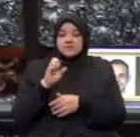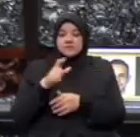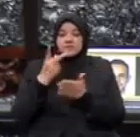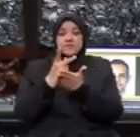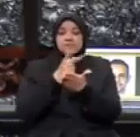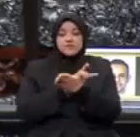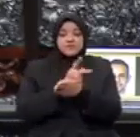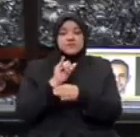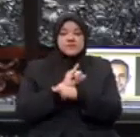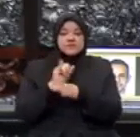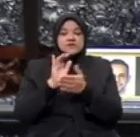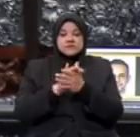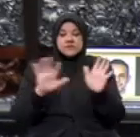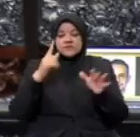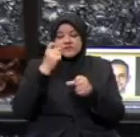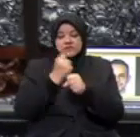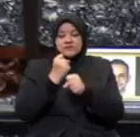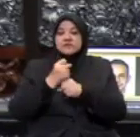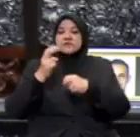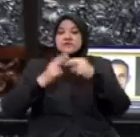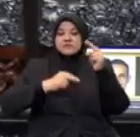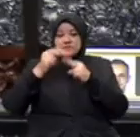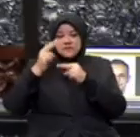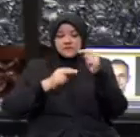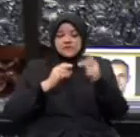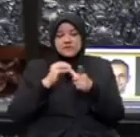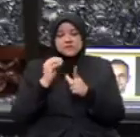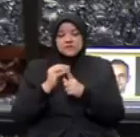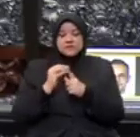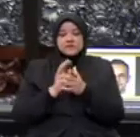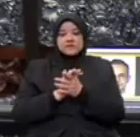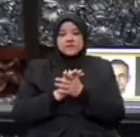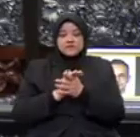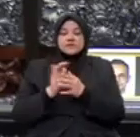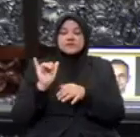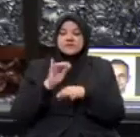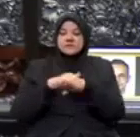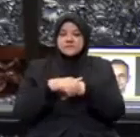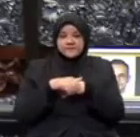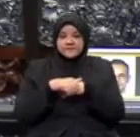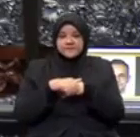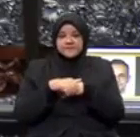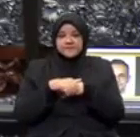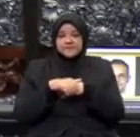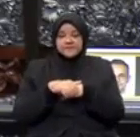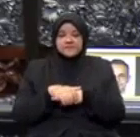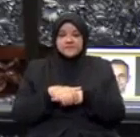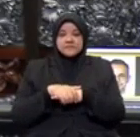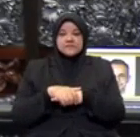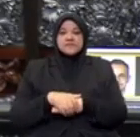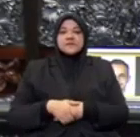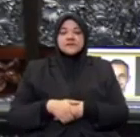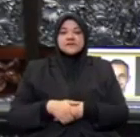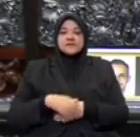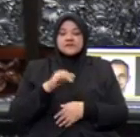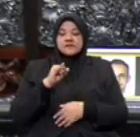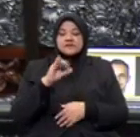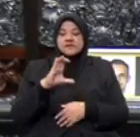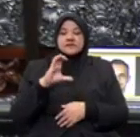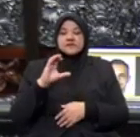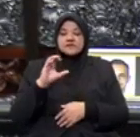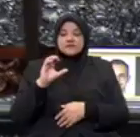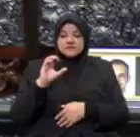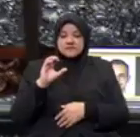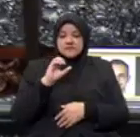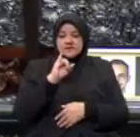kursus induksi keselamatan untuk kerja binaan atau Safety Induction Course for Construction Workers dengan izin